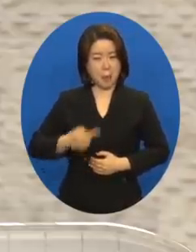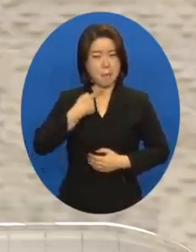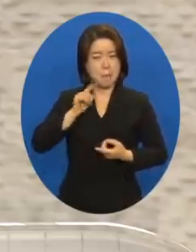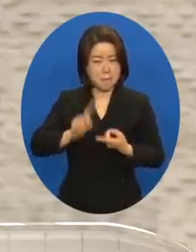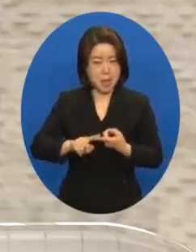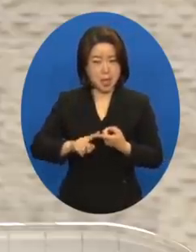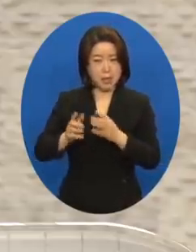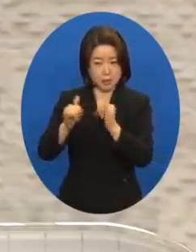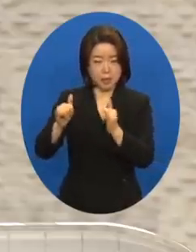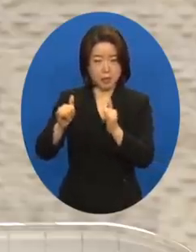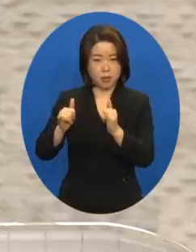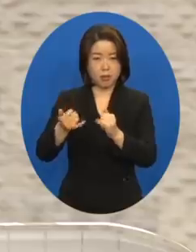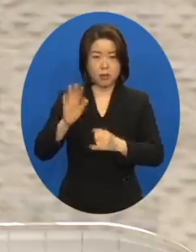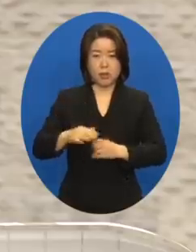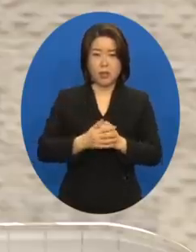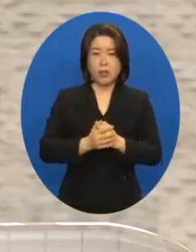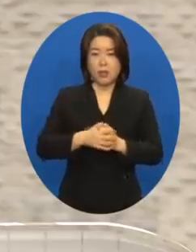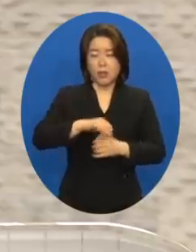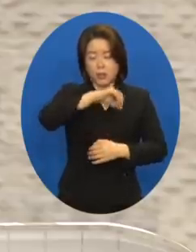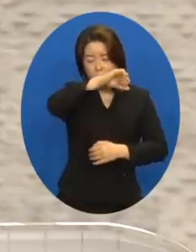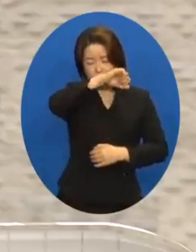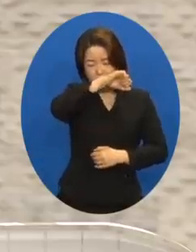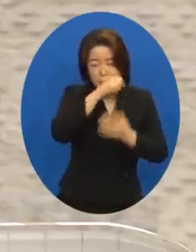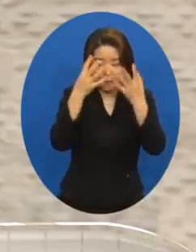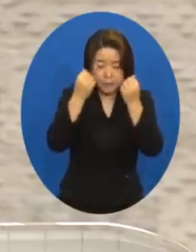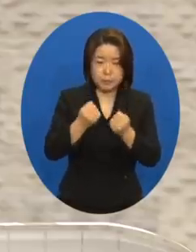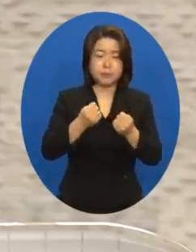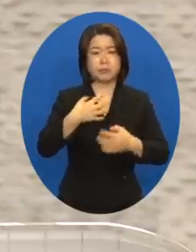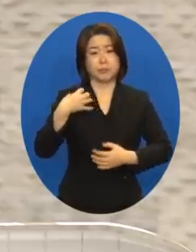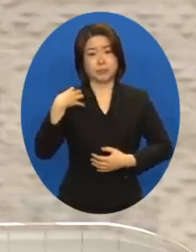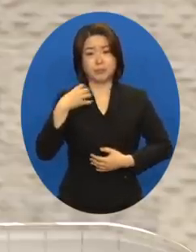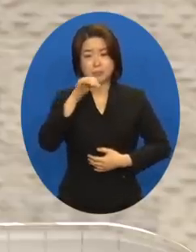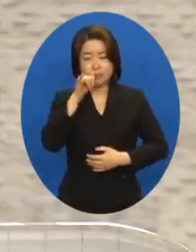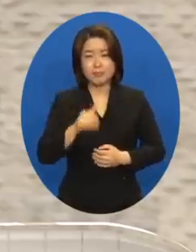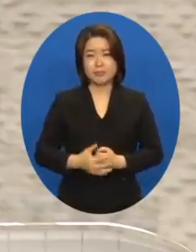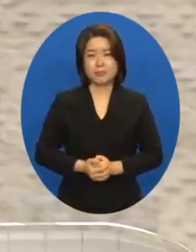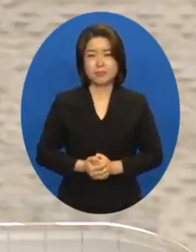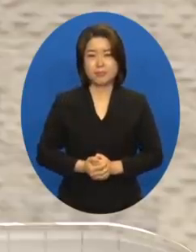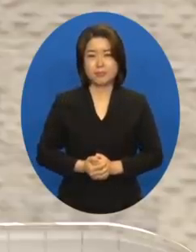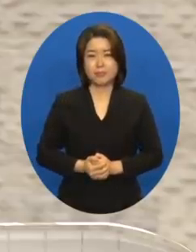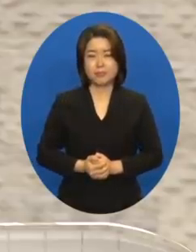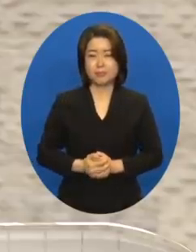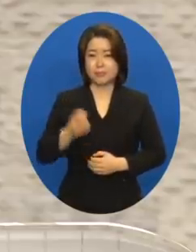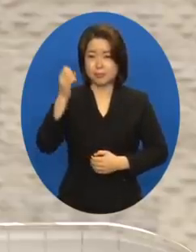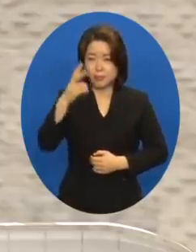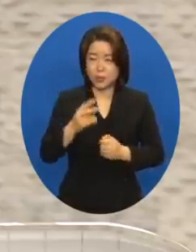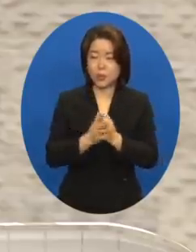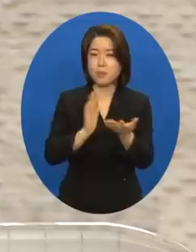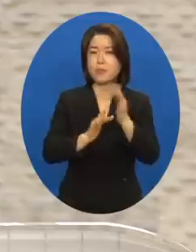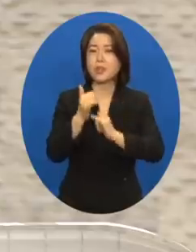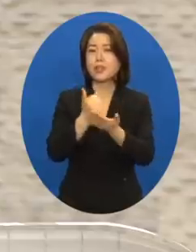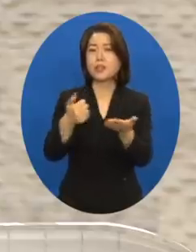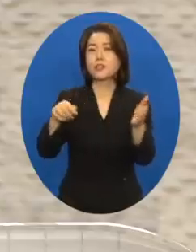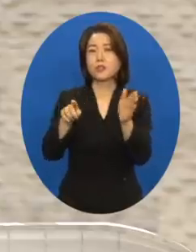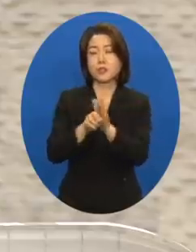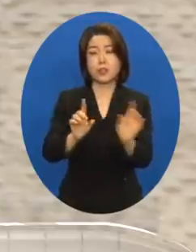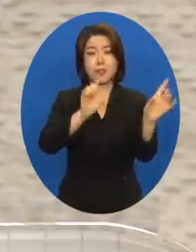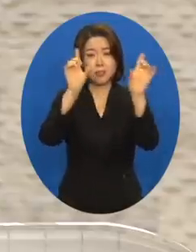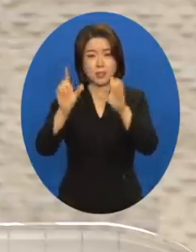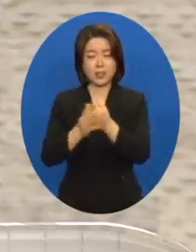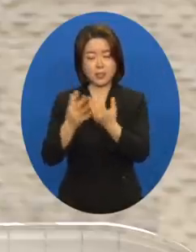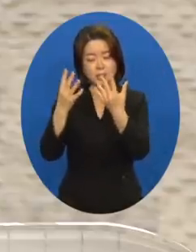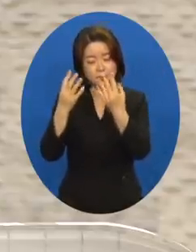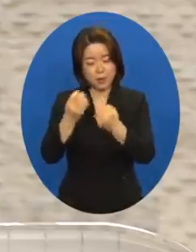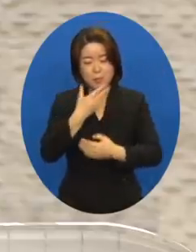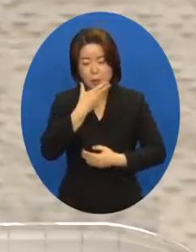모르지만 그렇지 않은 사람을 얼마나 부담 됩니까 하물며 예수님을 위해서 사는게 얼마나 보기